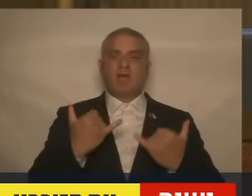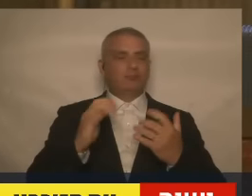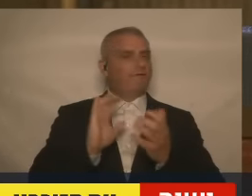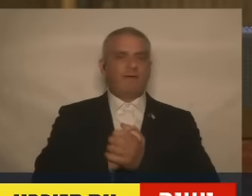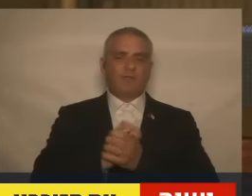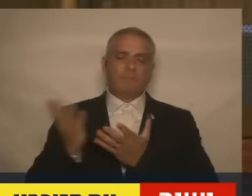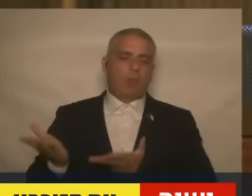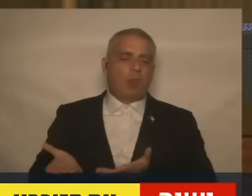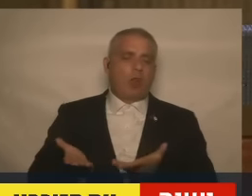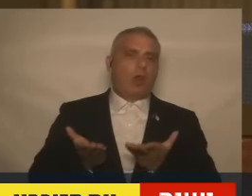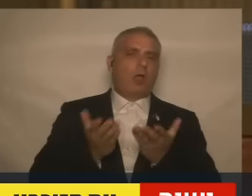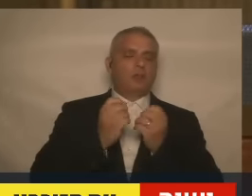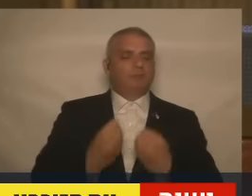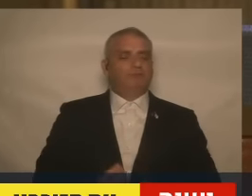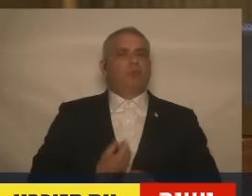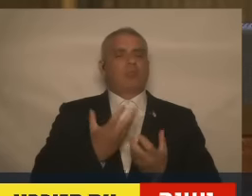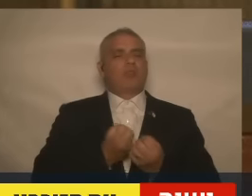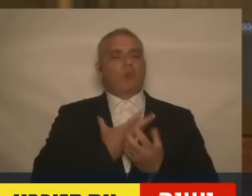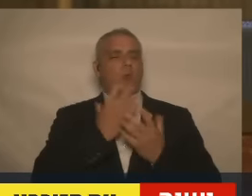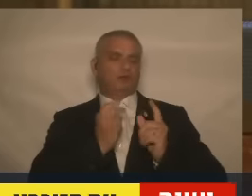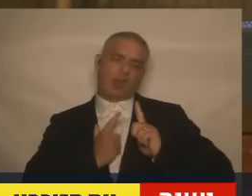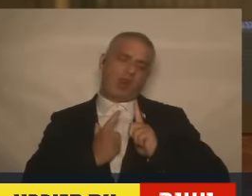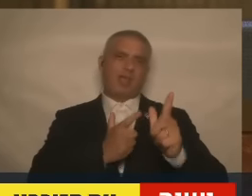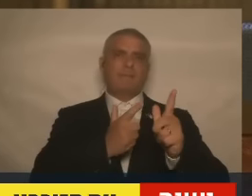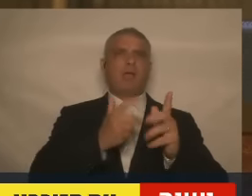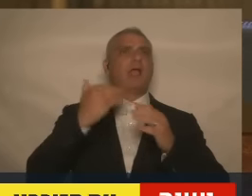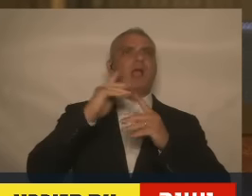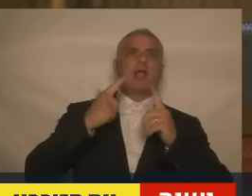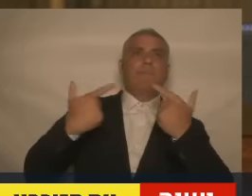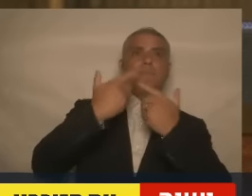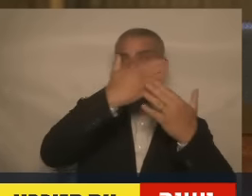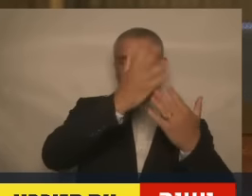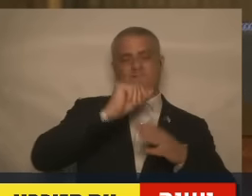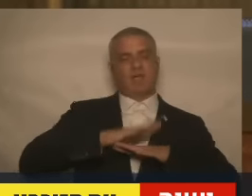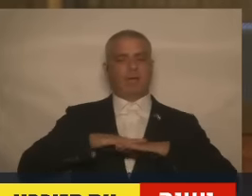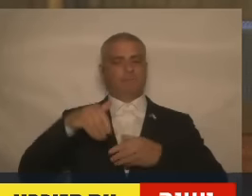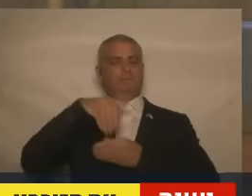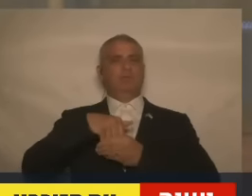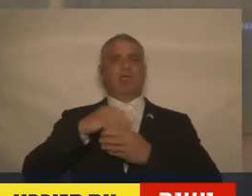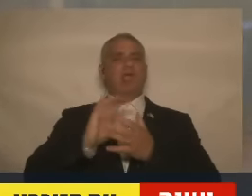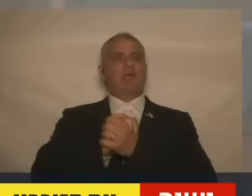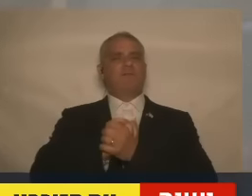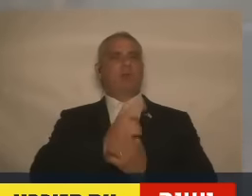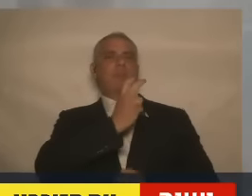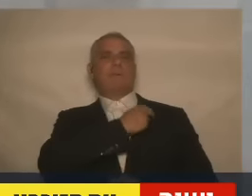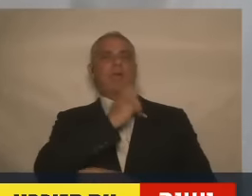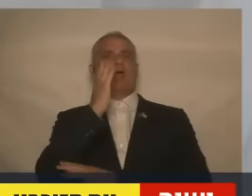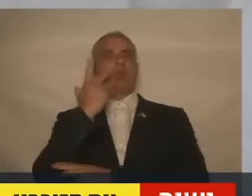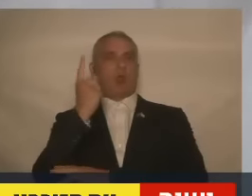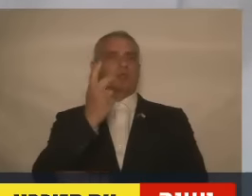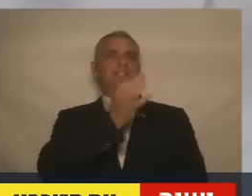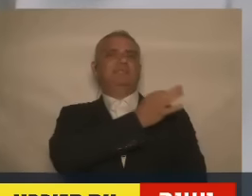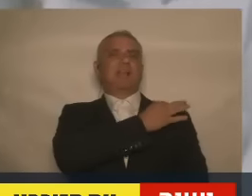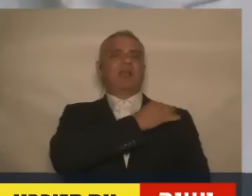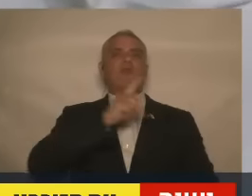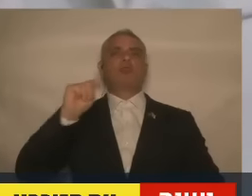נושאת אותנו ומפיחה לרוח לחימה בחזית ובעורף. למשל הרעות בין מגד גולני, סגן אלוף